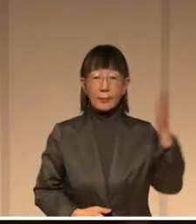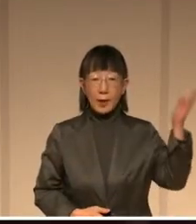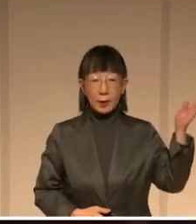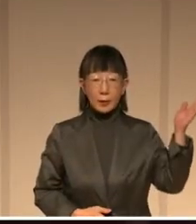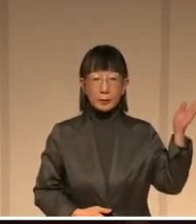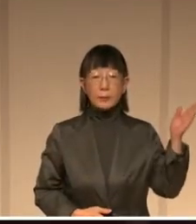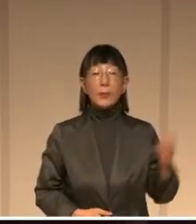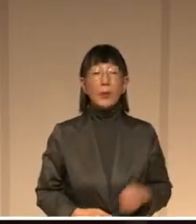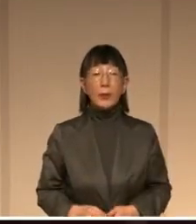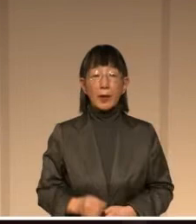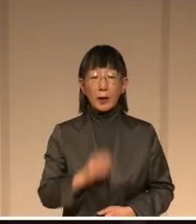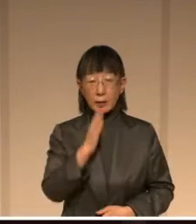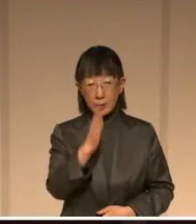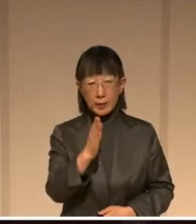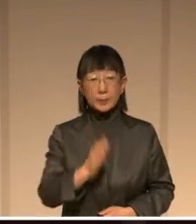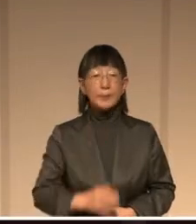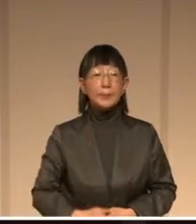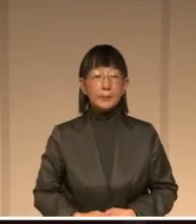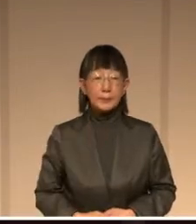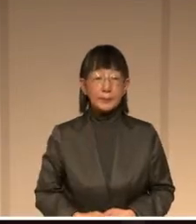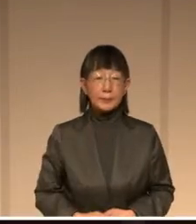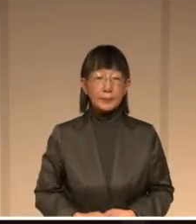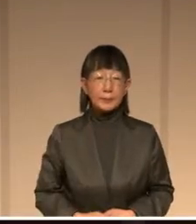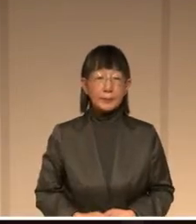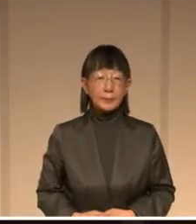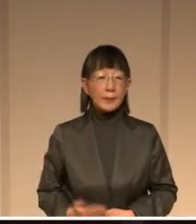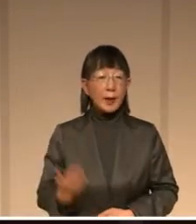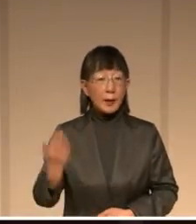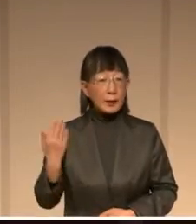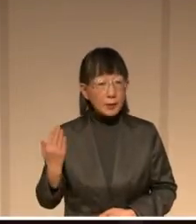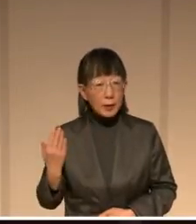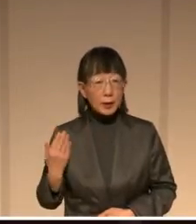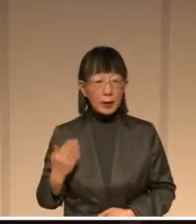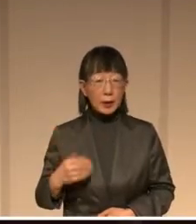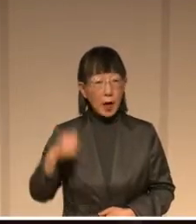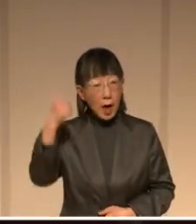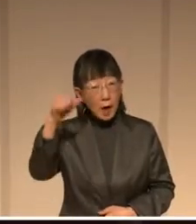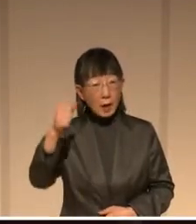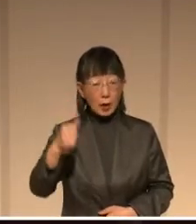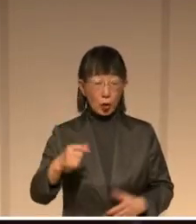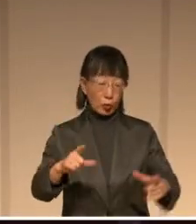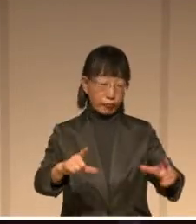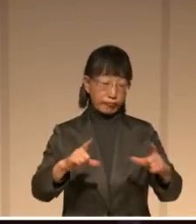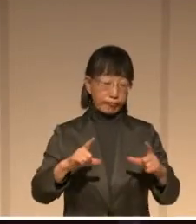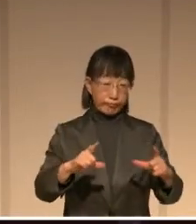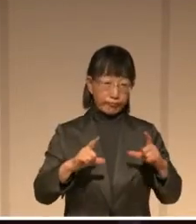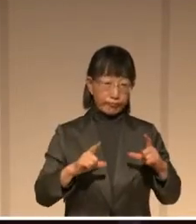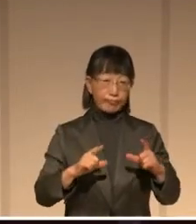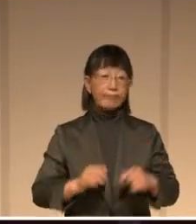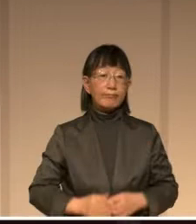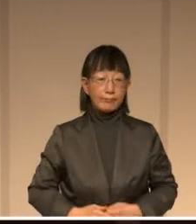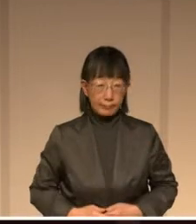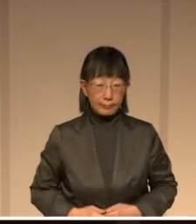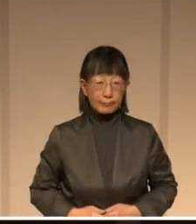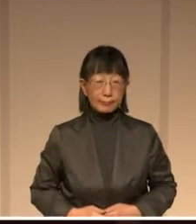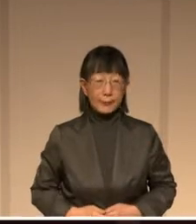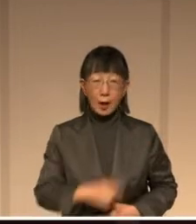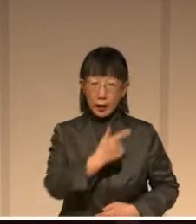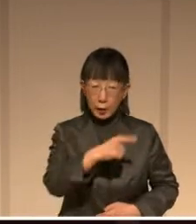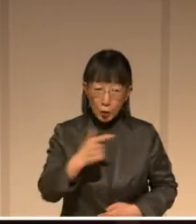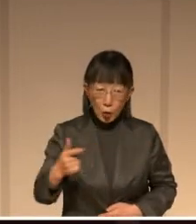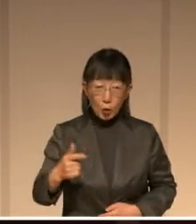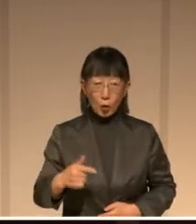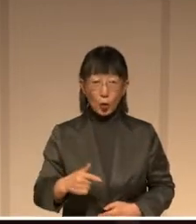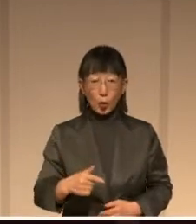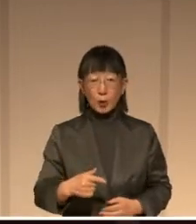それぞれですね皆さんに事前にアンケートに答えていただきましたいろんな項目聞きましたので一つ